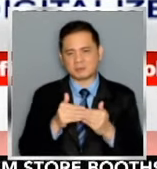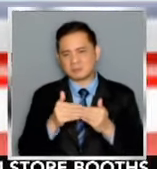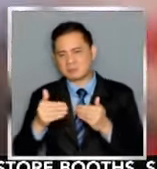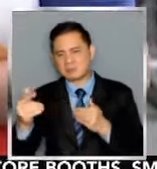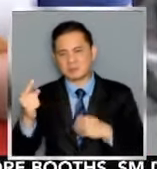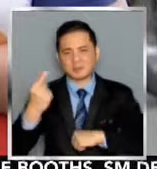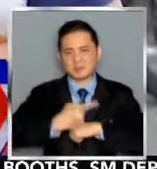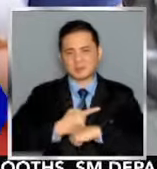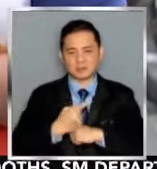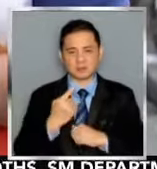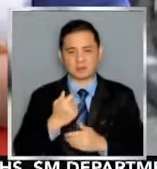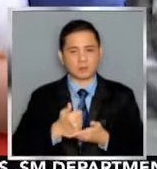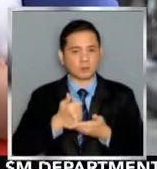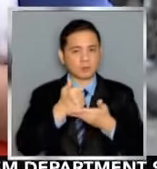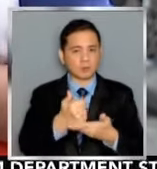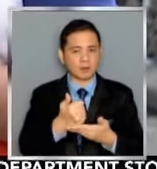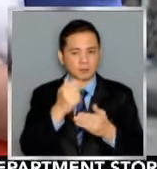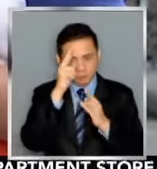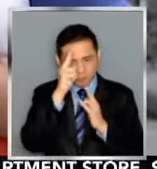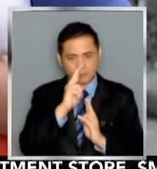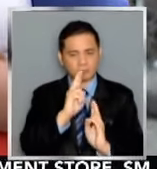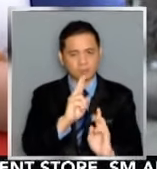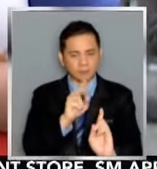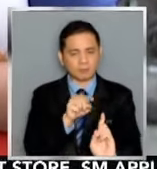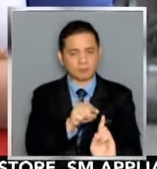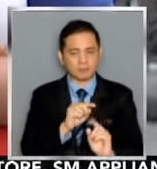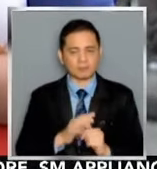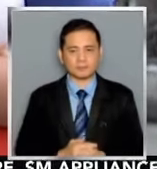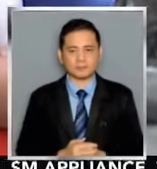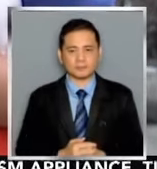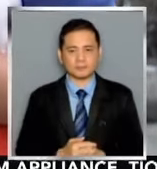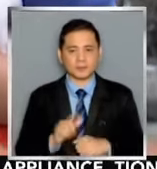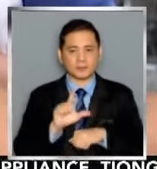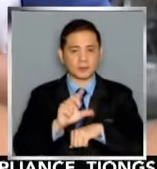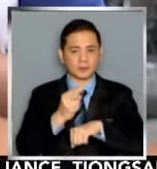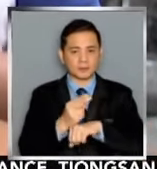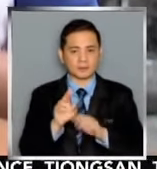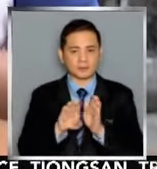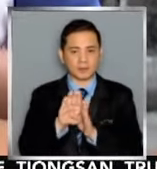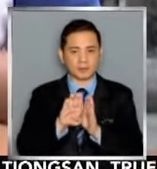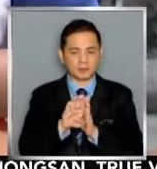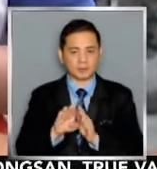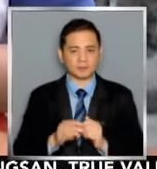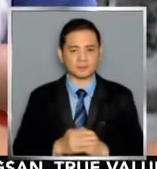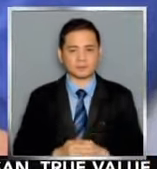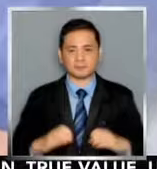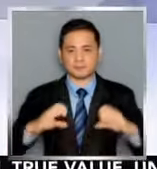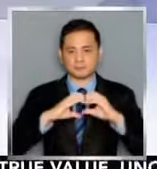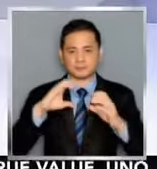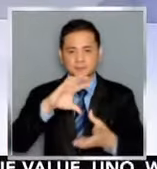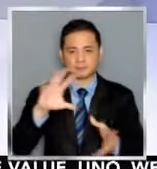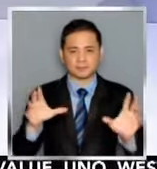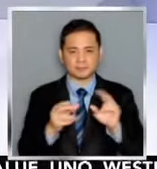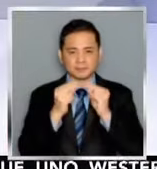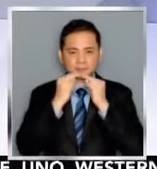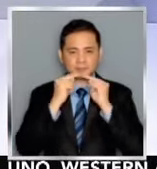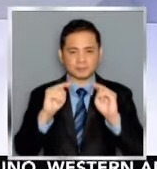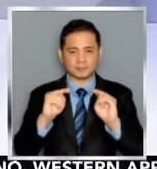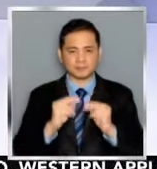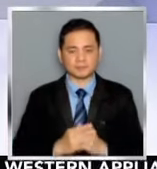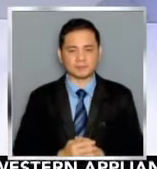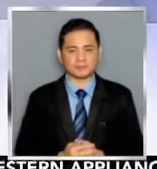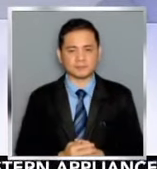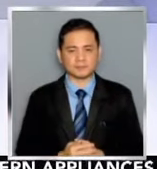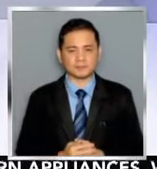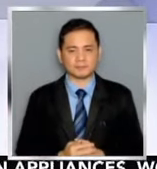nation building. Para sa GMA Integrated News, Bernadette Reyes, nakatutok 24 Oras. Ligtas na